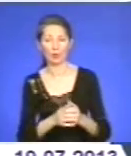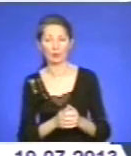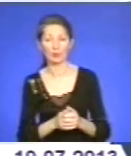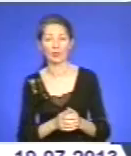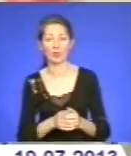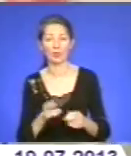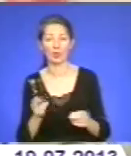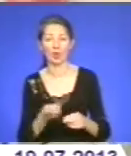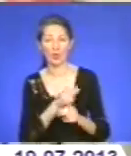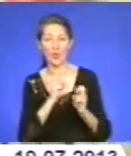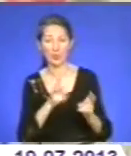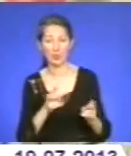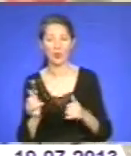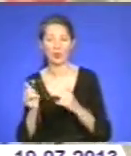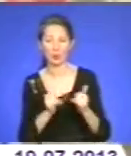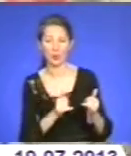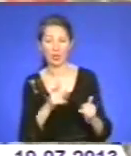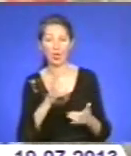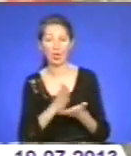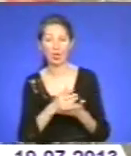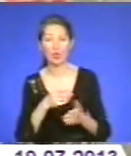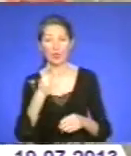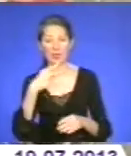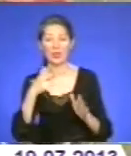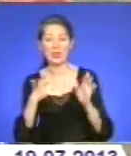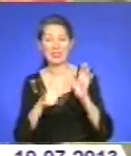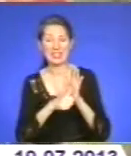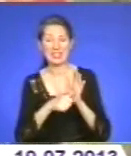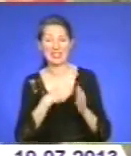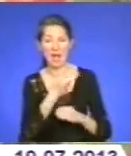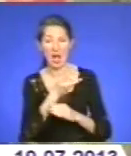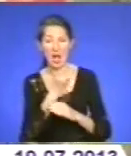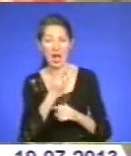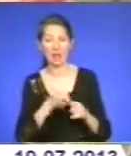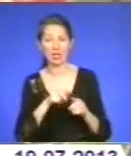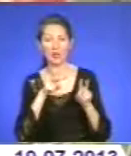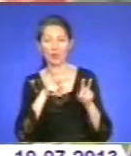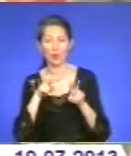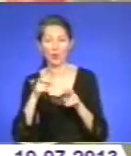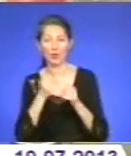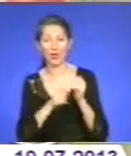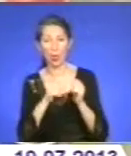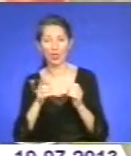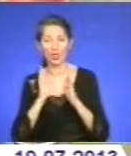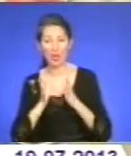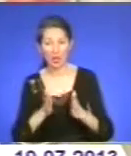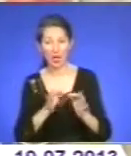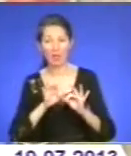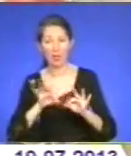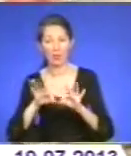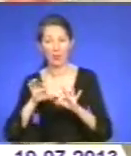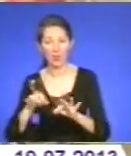варто. Тут знаходиться 26 камер, які відслідковують практично кожен ряд автомобілів і їх